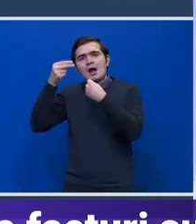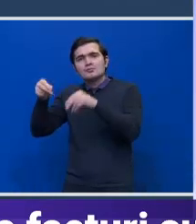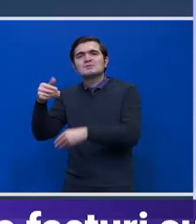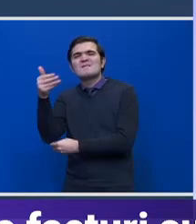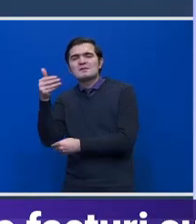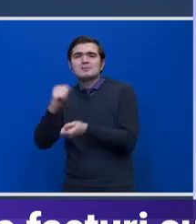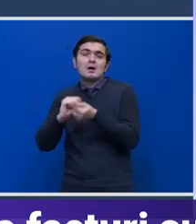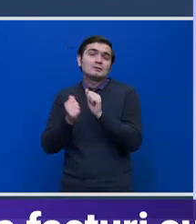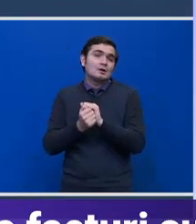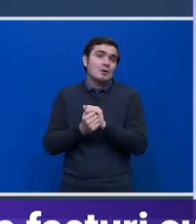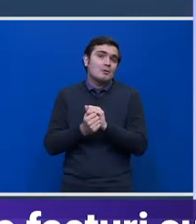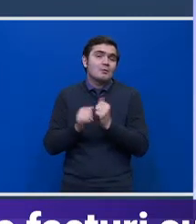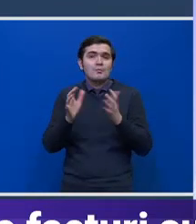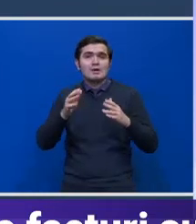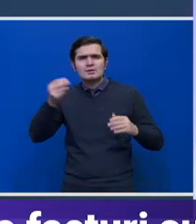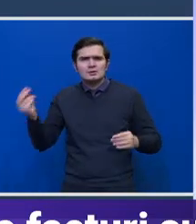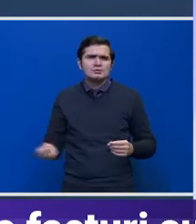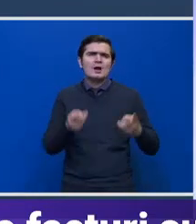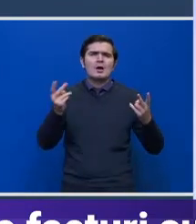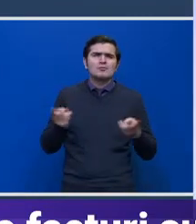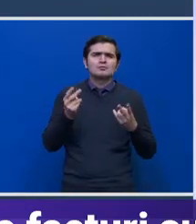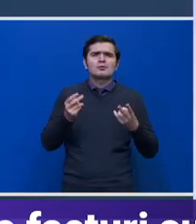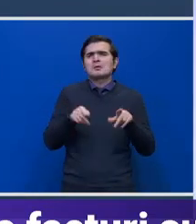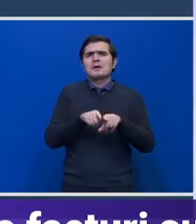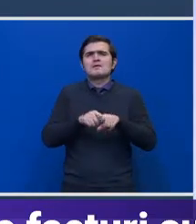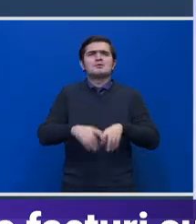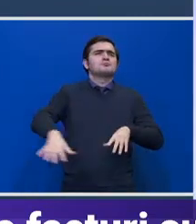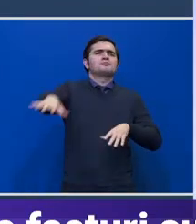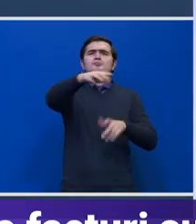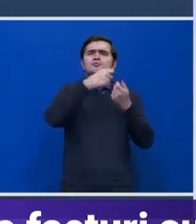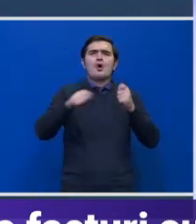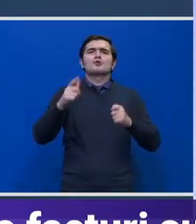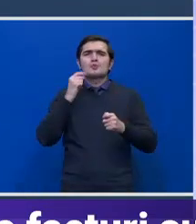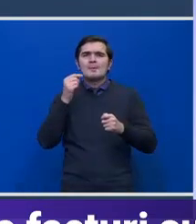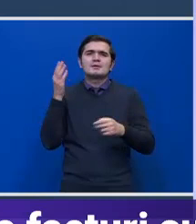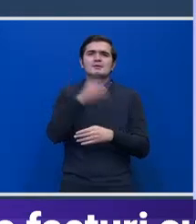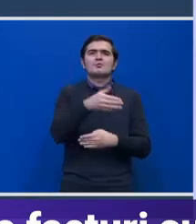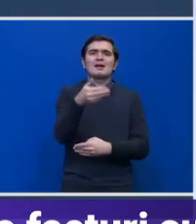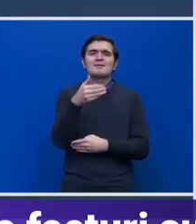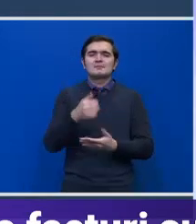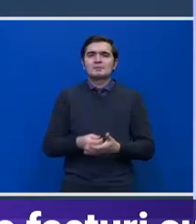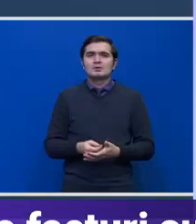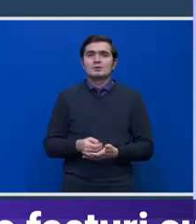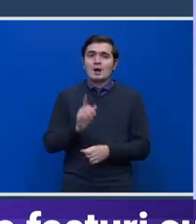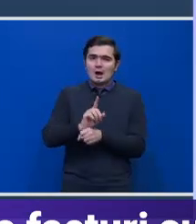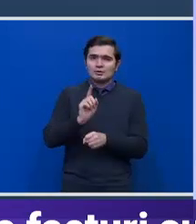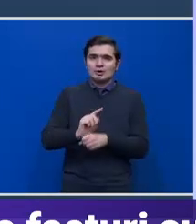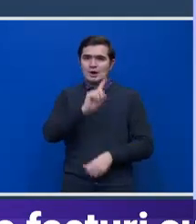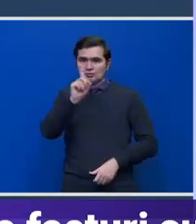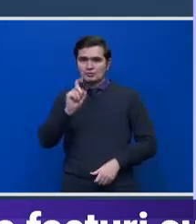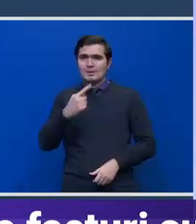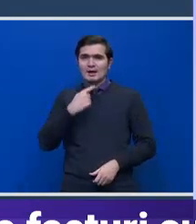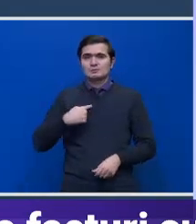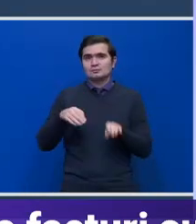Sau dacă cea mai ușoară soluție ar fi toată lumea să dea un semn către furnizor? Acum, aceeași întrebare mi-a mai pus o colegă de